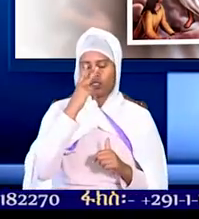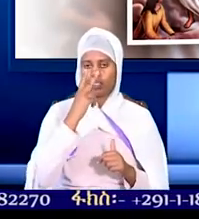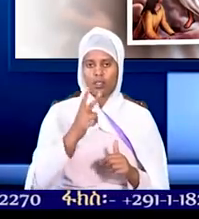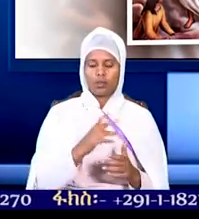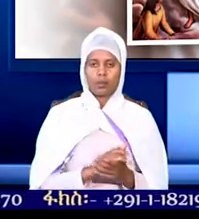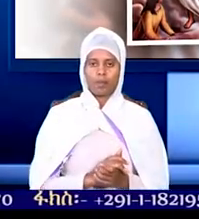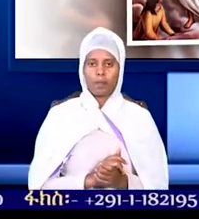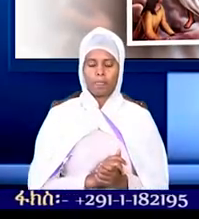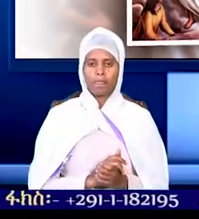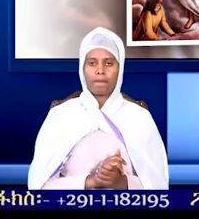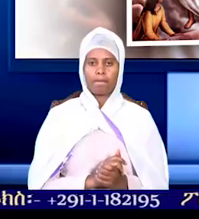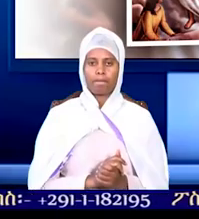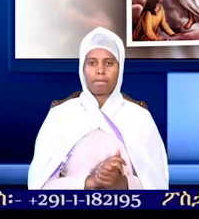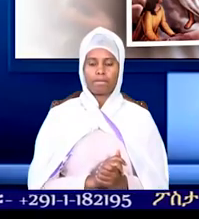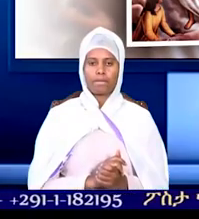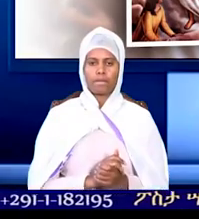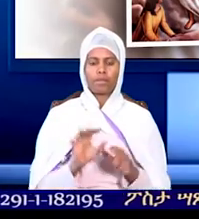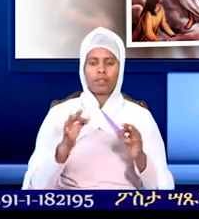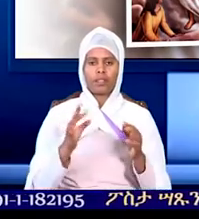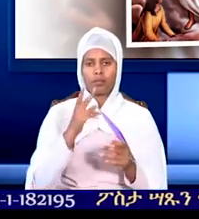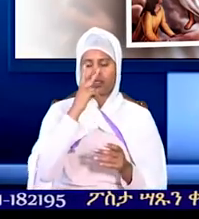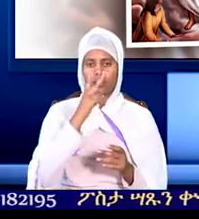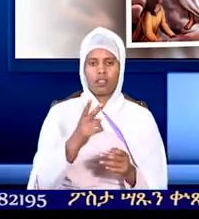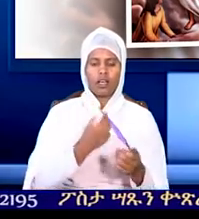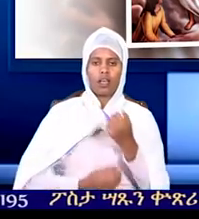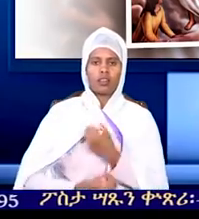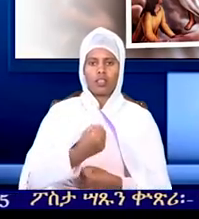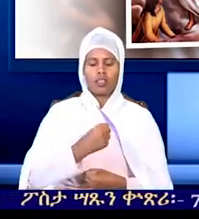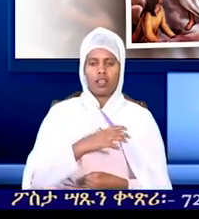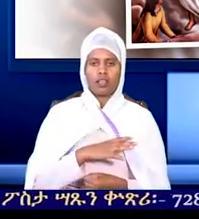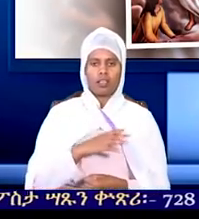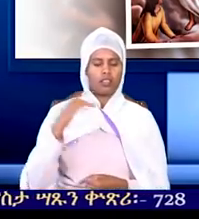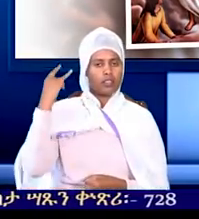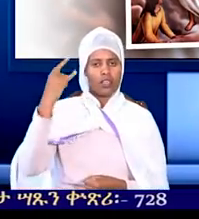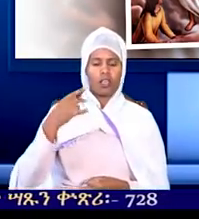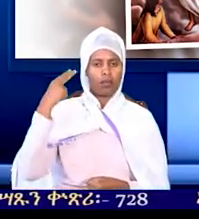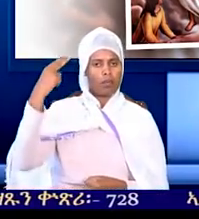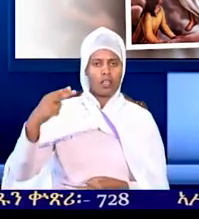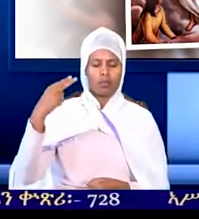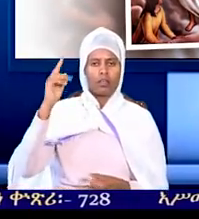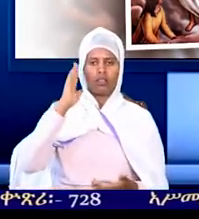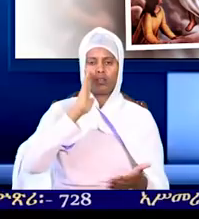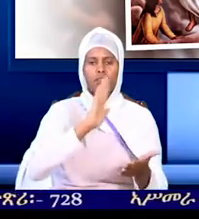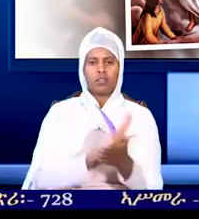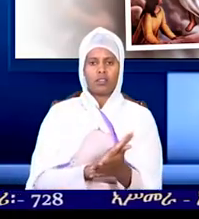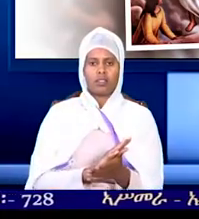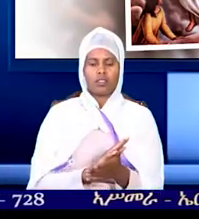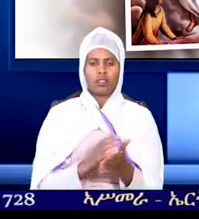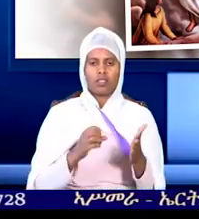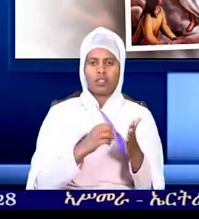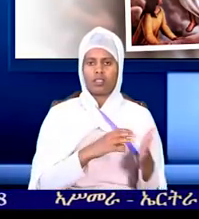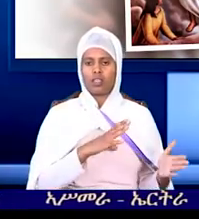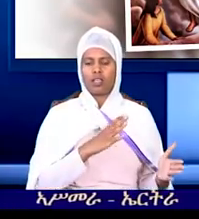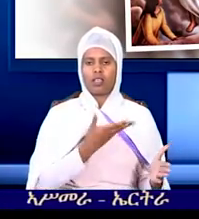ዘመፃ እንዘር ኣዳዊ ሌቤዛ ብዙሓን ከመይ ሰረይ ሃጢኣት እስከል ዓለም ኣለ ሱር